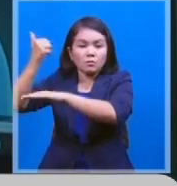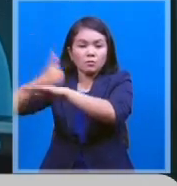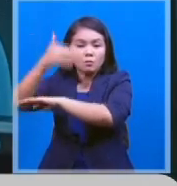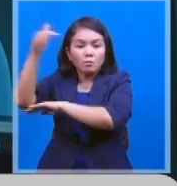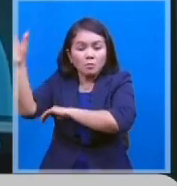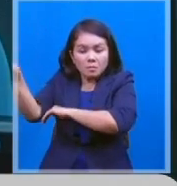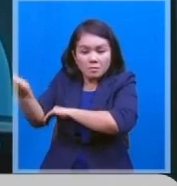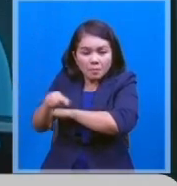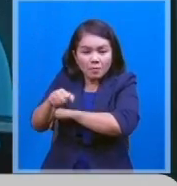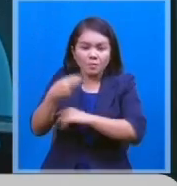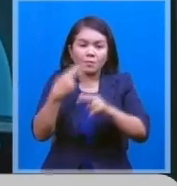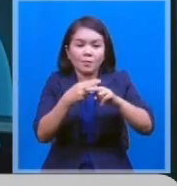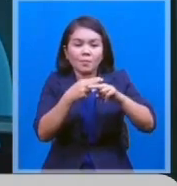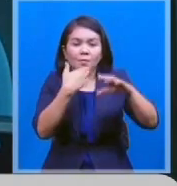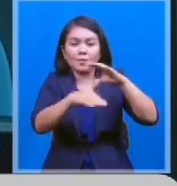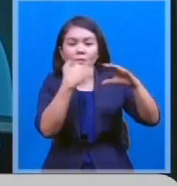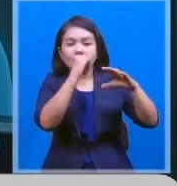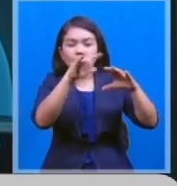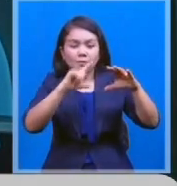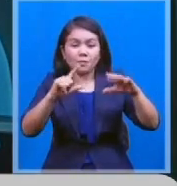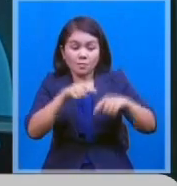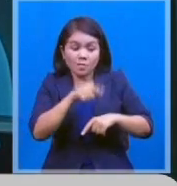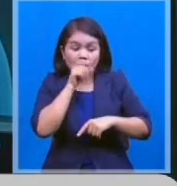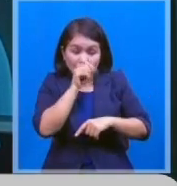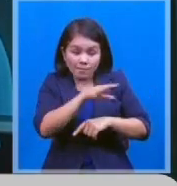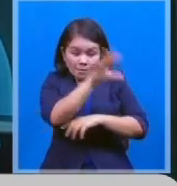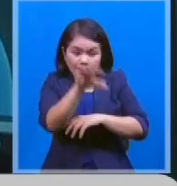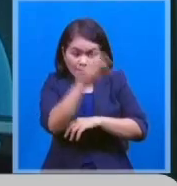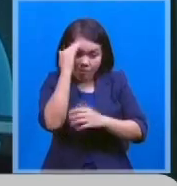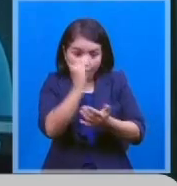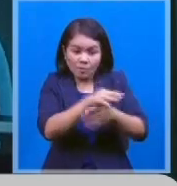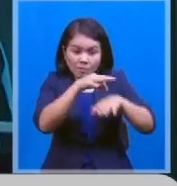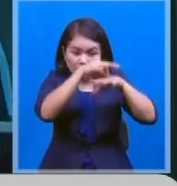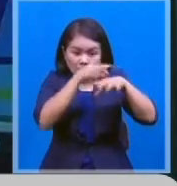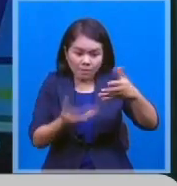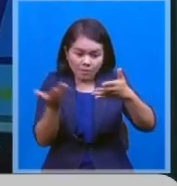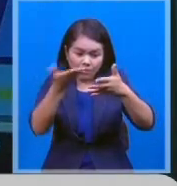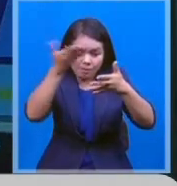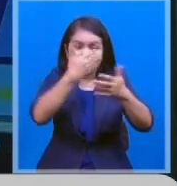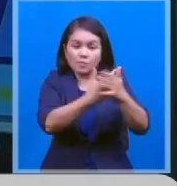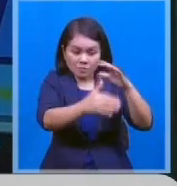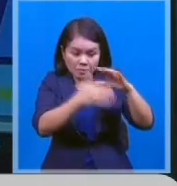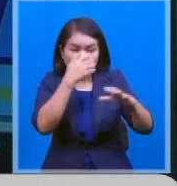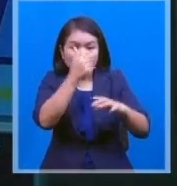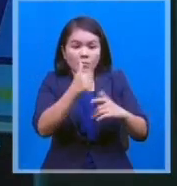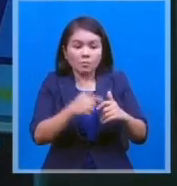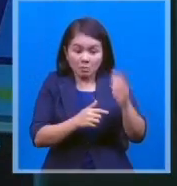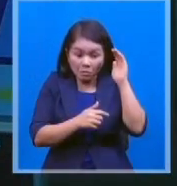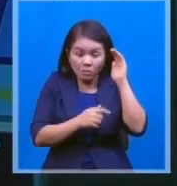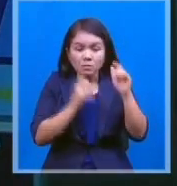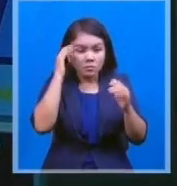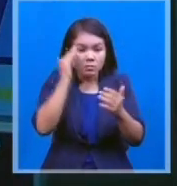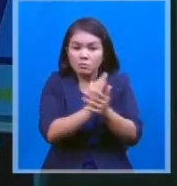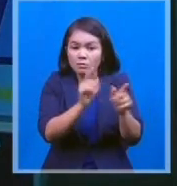หลอกตำรวจคนอื่นเขาบอกว่าอยากได้ยศสูงขึ้นไห ม วิ่งเต้นทางนี้ได้น ะ โอนเงินมาสิมีคนหลงเชื่อนะครับก็คือตำรวจนี่แห